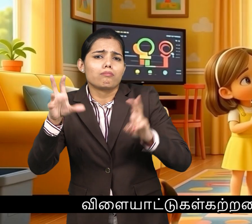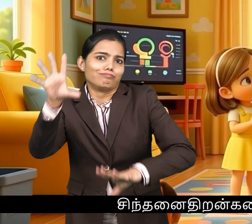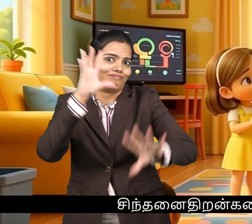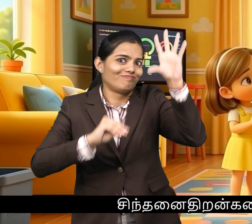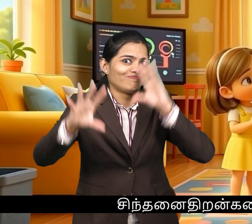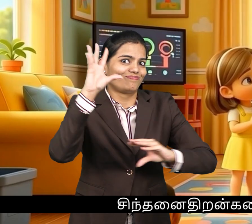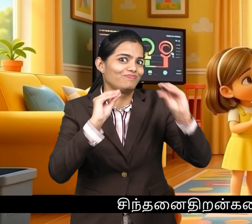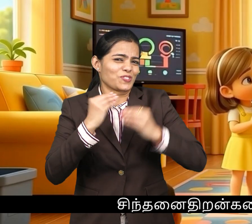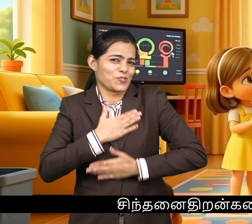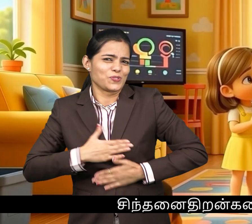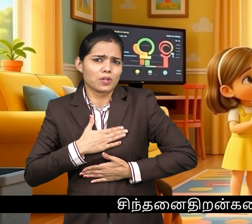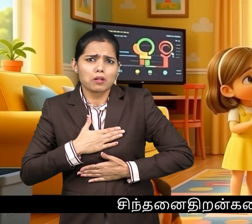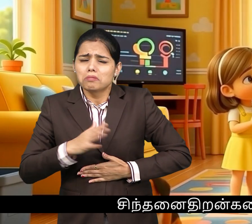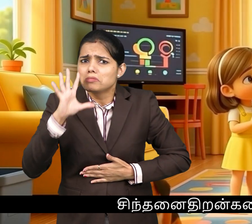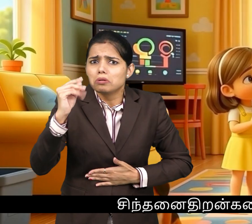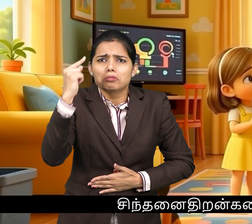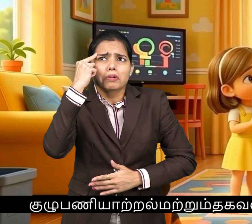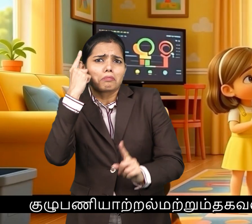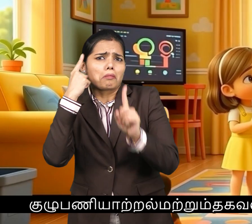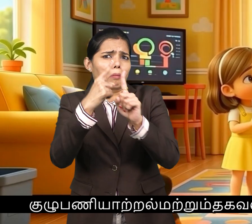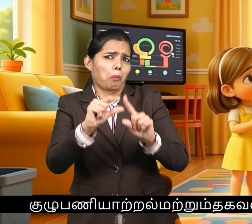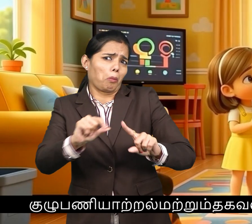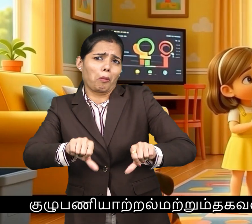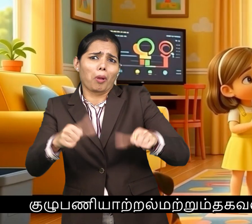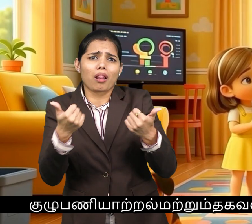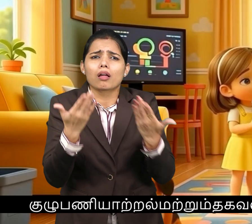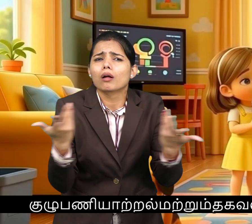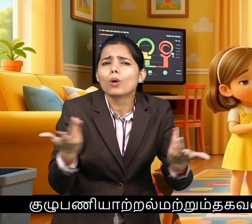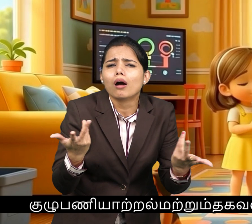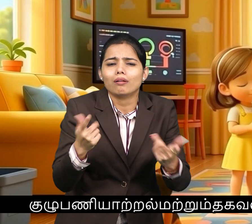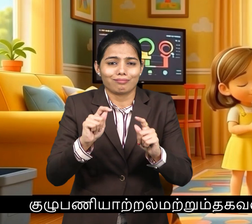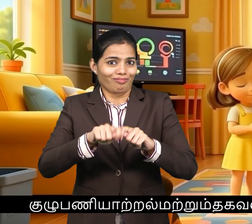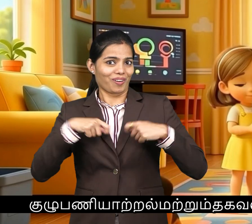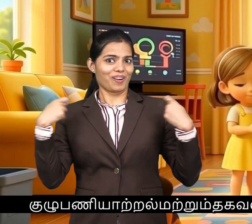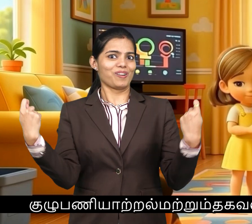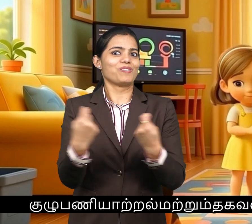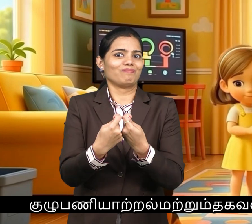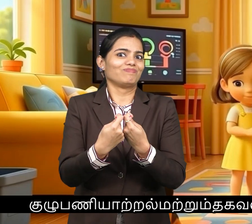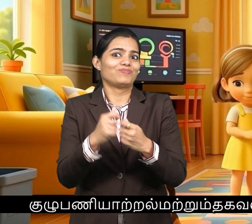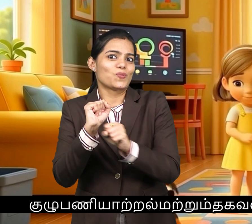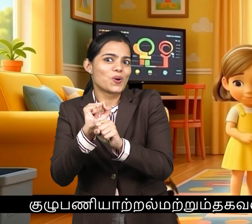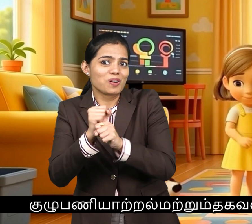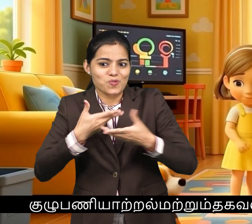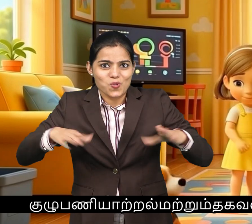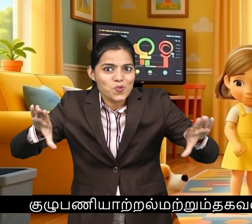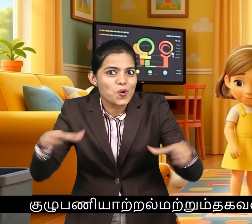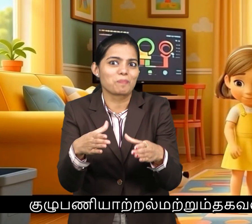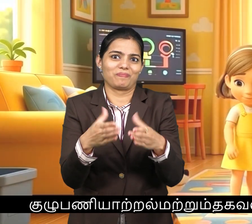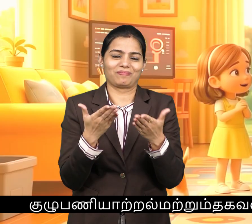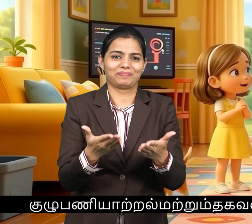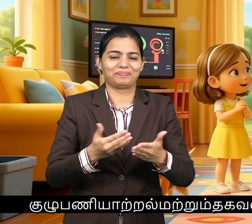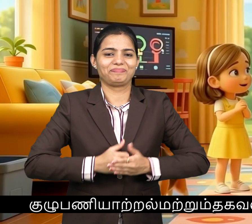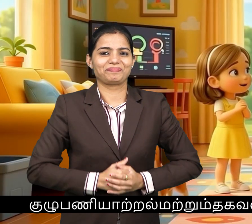வேடிக்கையாக்குகின்றன, சிந்தனை திறன்களை மேம்படுத்துகின்றன, குழு பணியாற்றல் மற்றும் தகவல் தொடர்பு திறனை வளர்க்கின்றன.